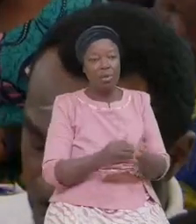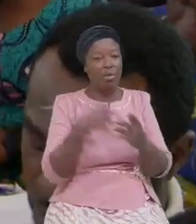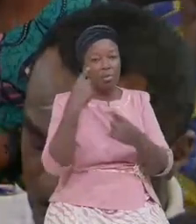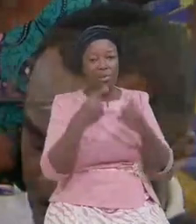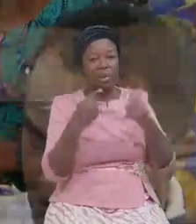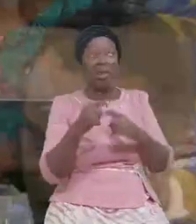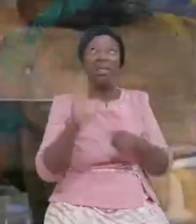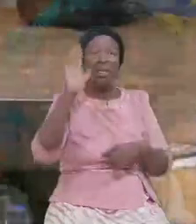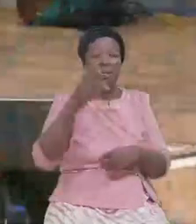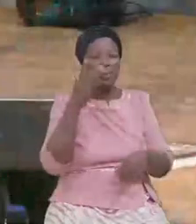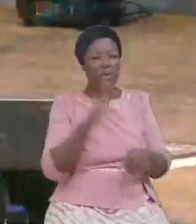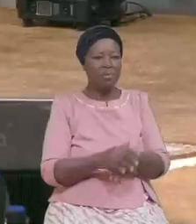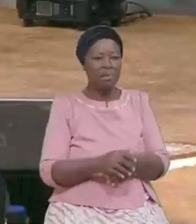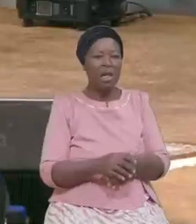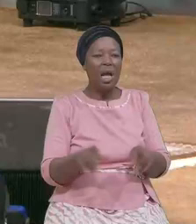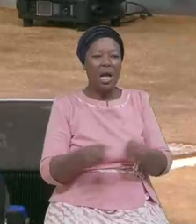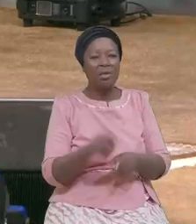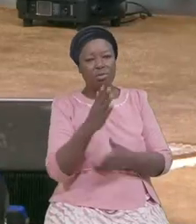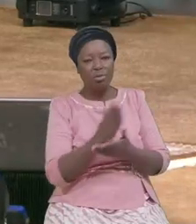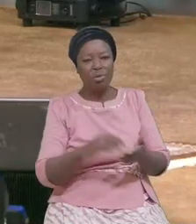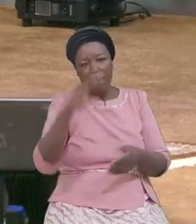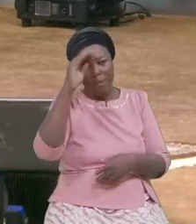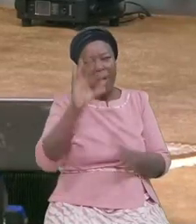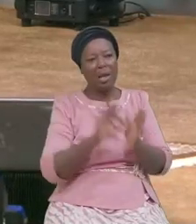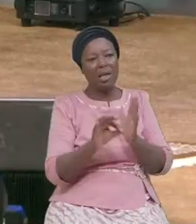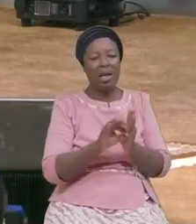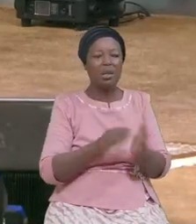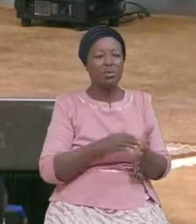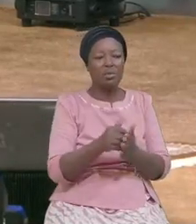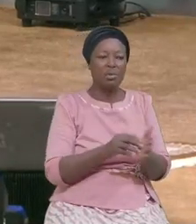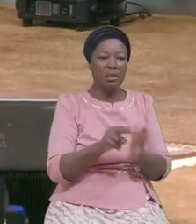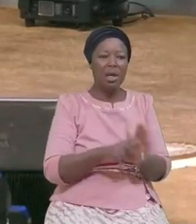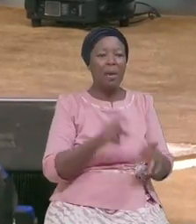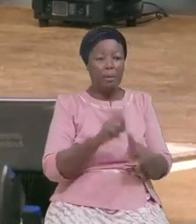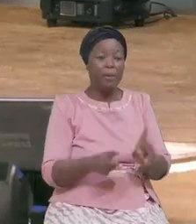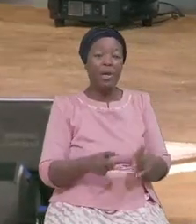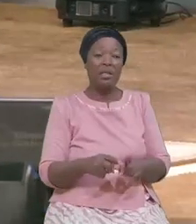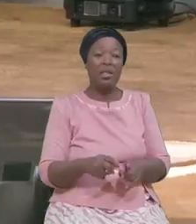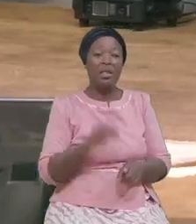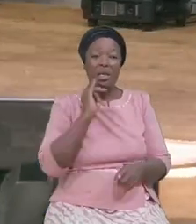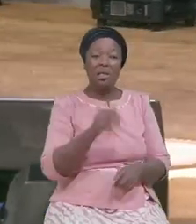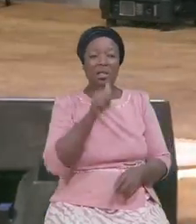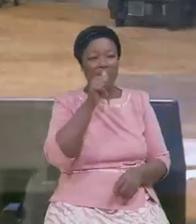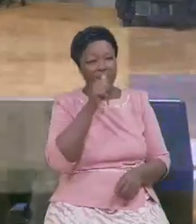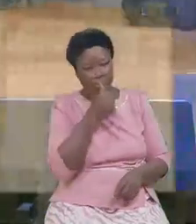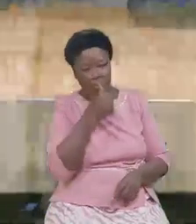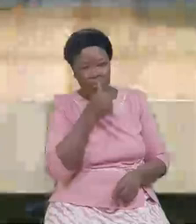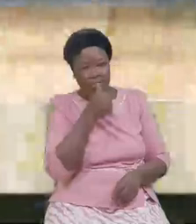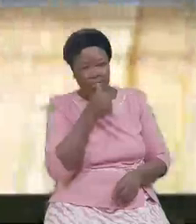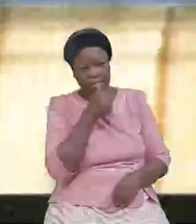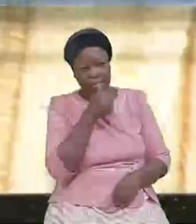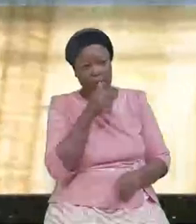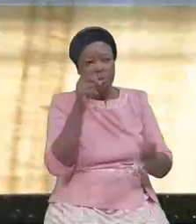2 Pierre 3, 9 nous dit que le Seigneur ne tarde pas dans l'accomplissement de sa promesse, comme quelques-uns le